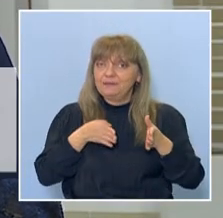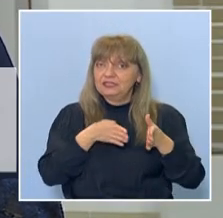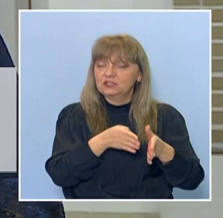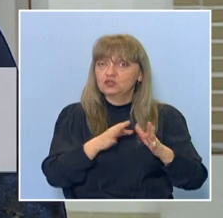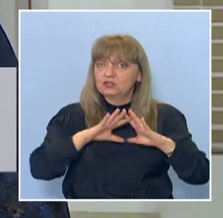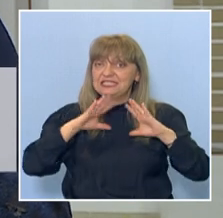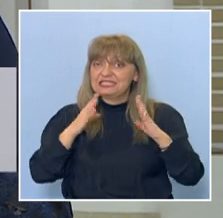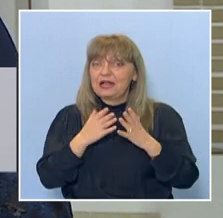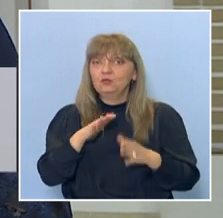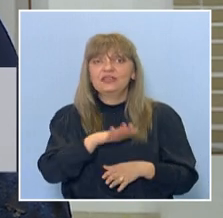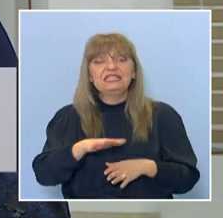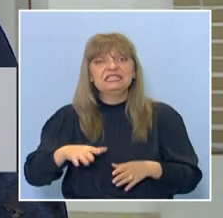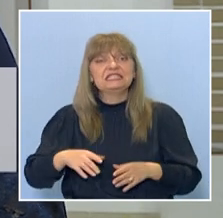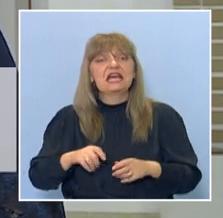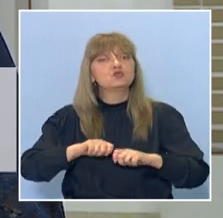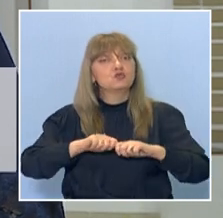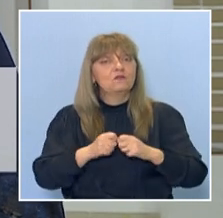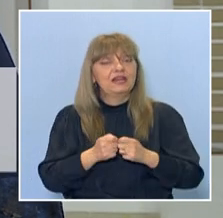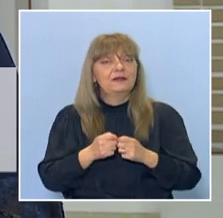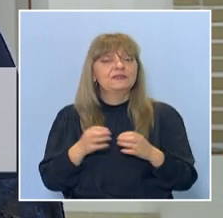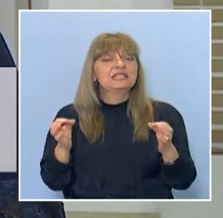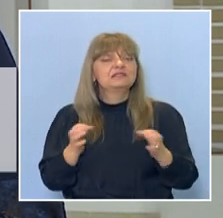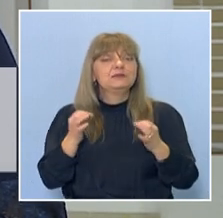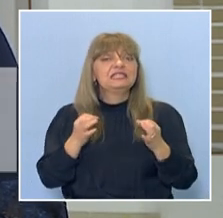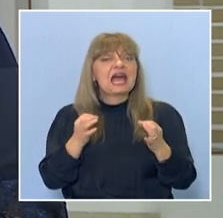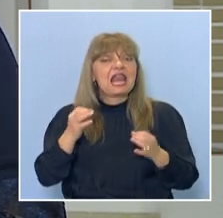с увреждания. Специален педагог